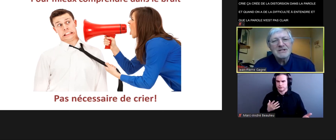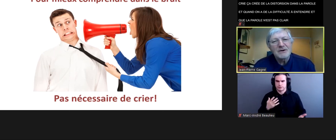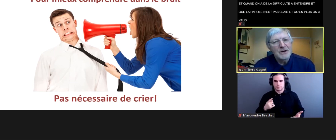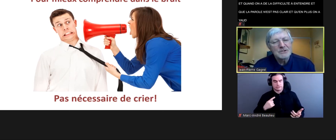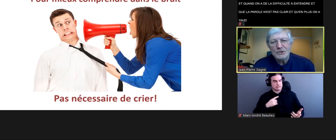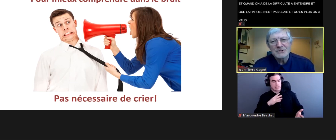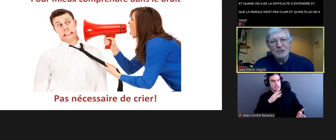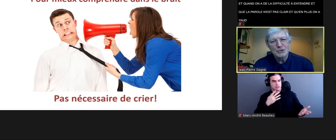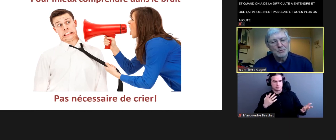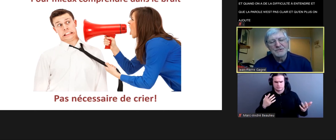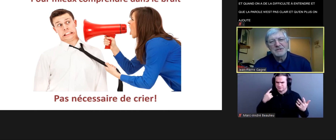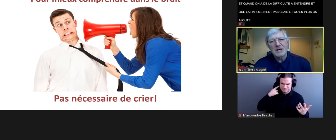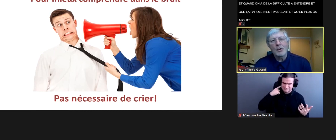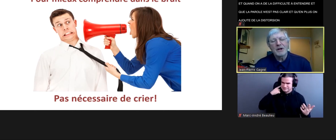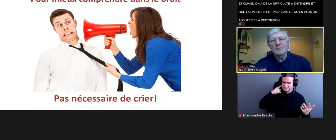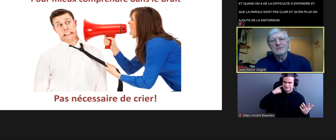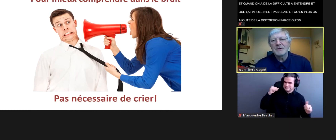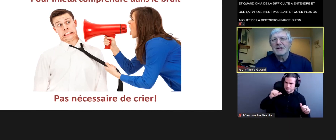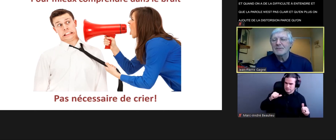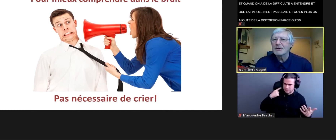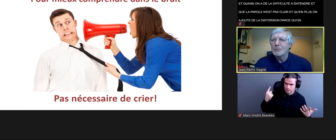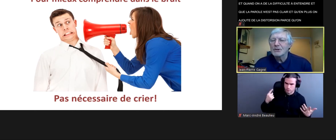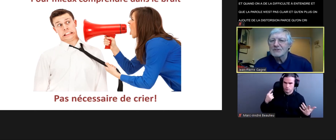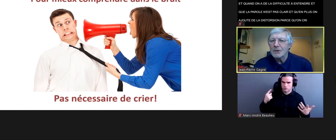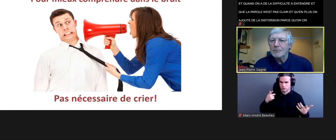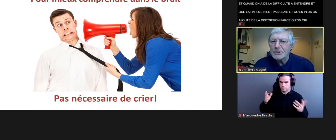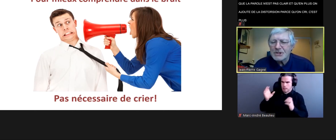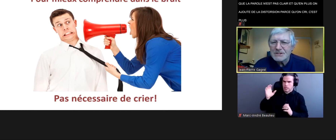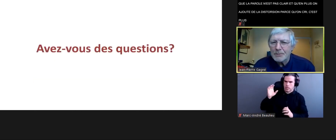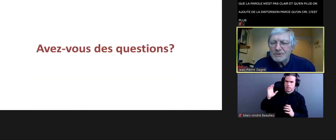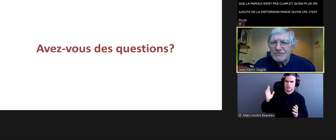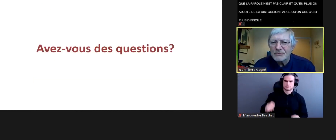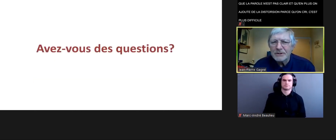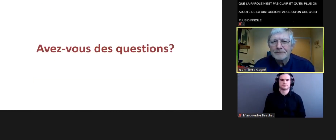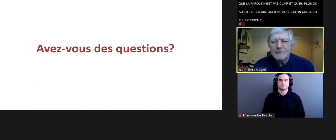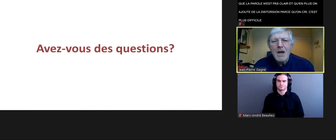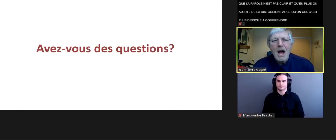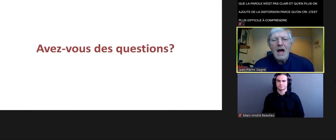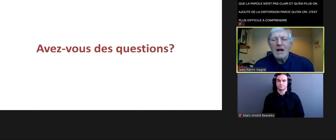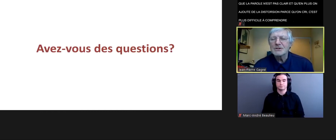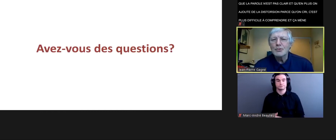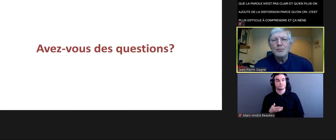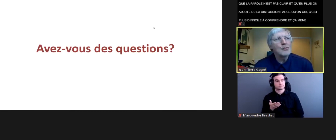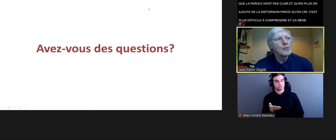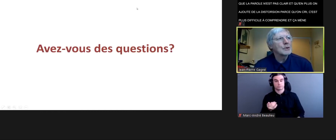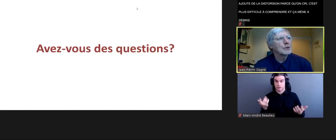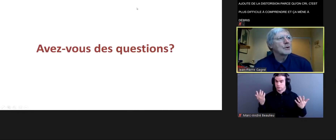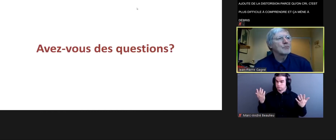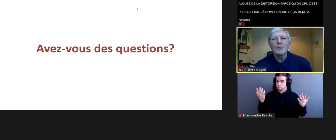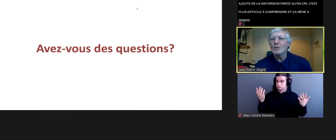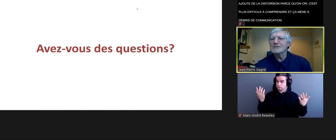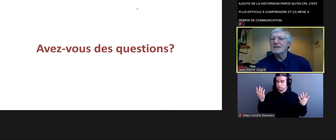qu'on crie, bien, ça fait en sorte que c'est juste plus difficile à comprendre puis ça mène à des bris de communication. Prochaine diapo, s'il vous plaît. Alors, c'est tout